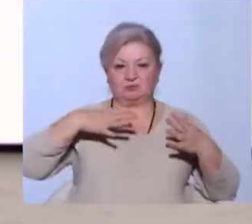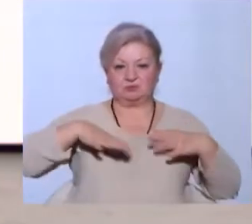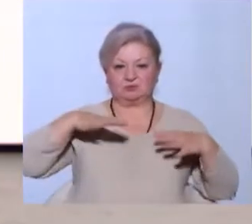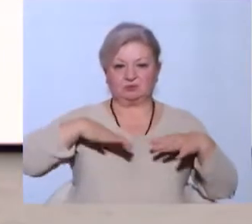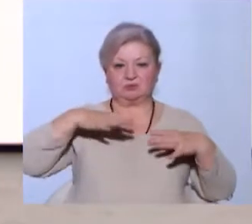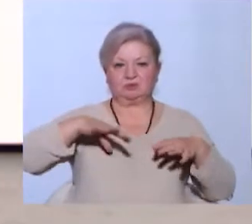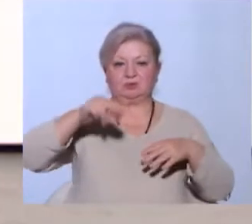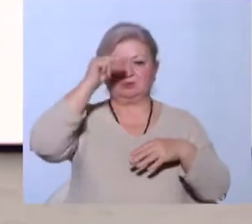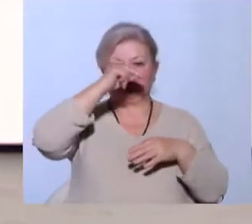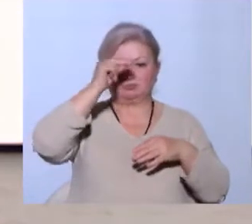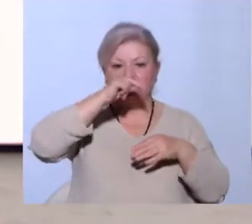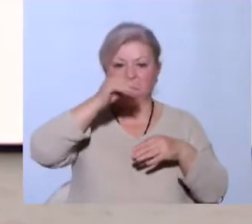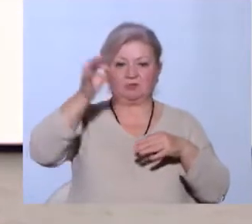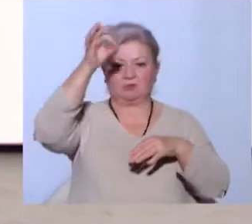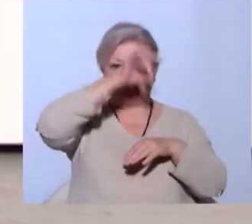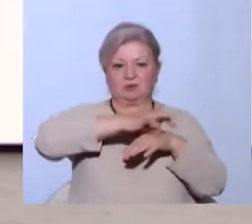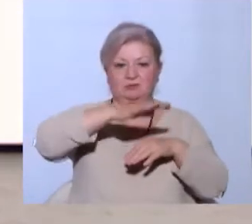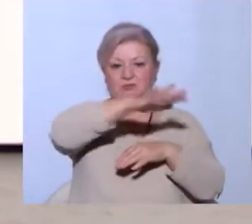ჩრდილო დასავლეთ ნაწილში.